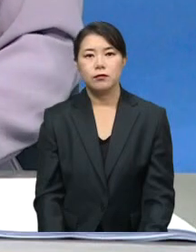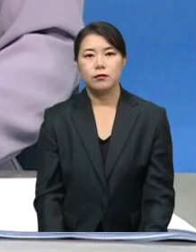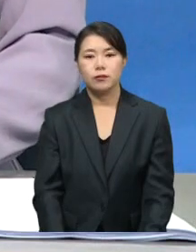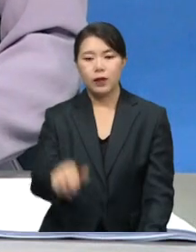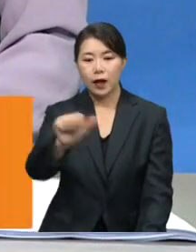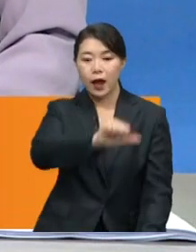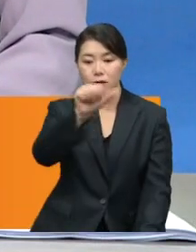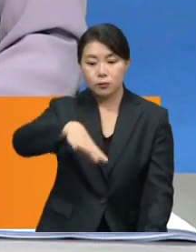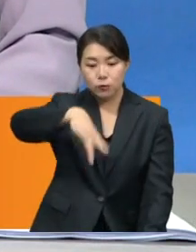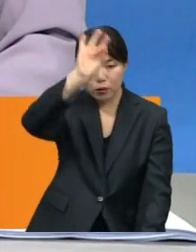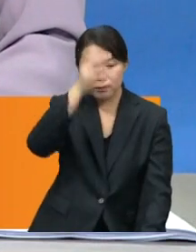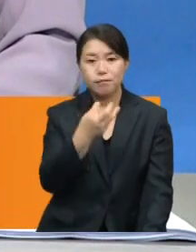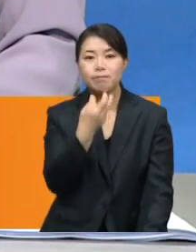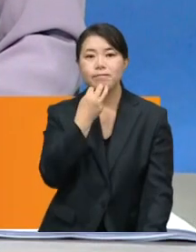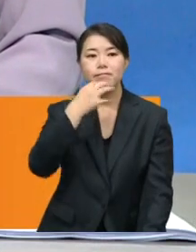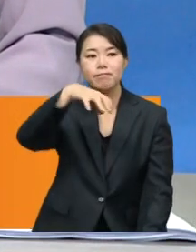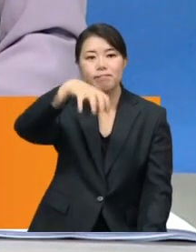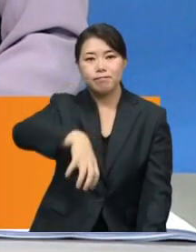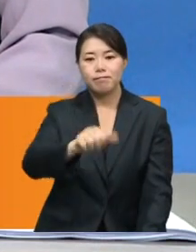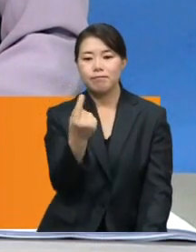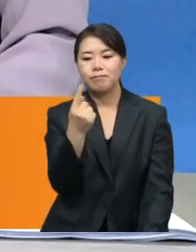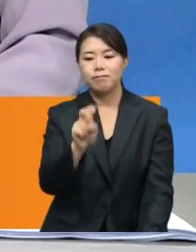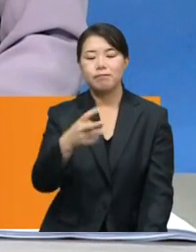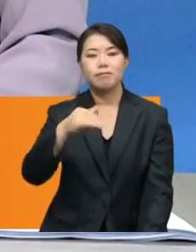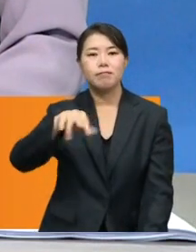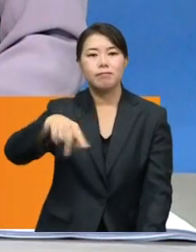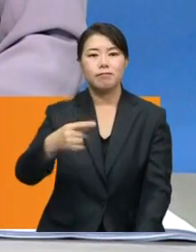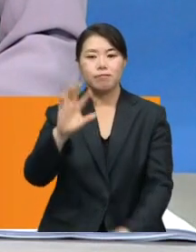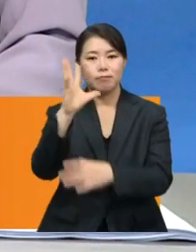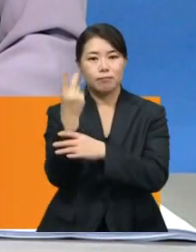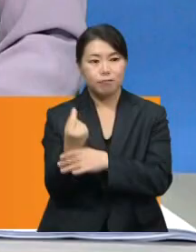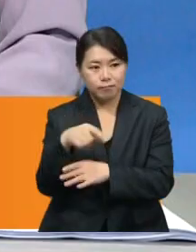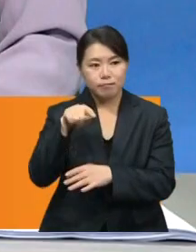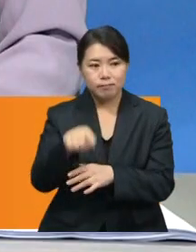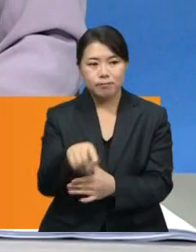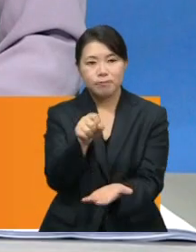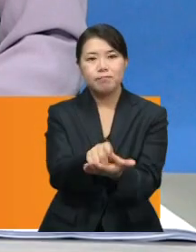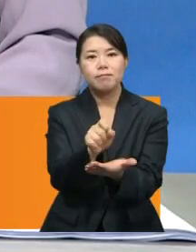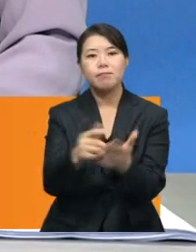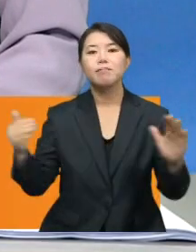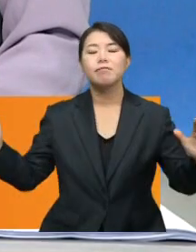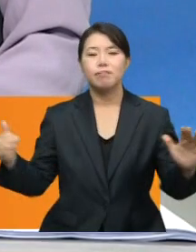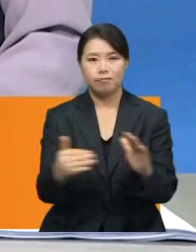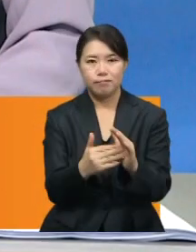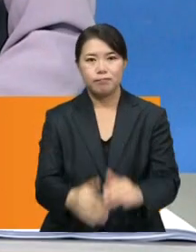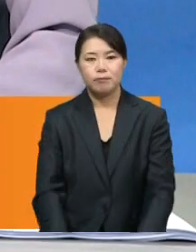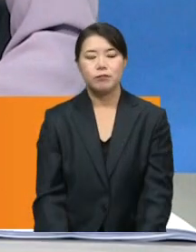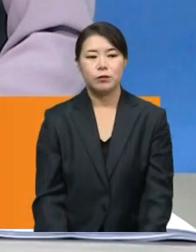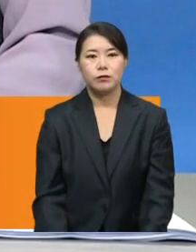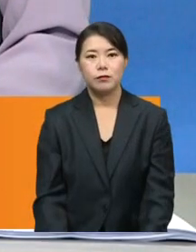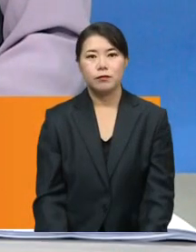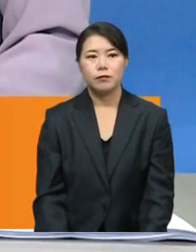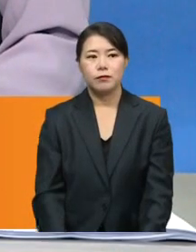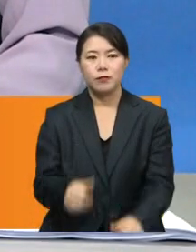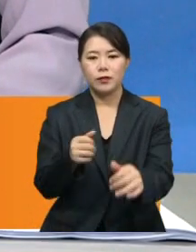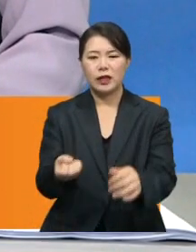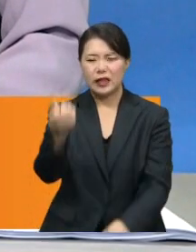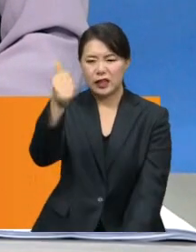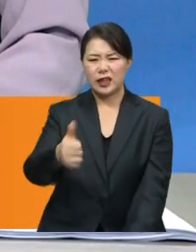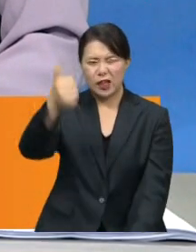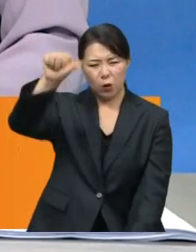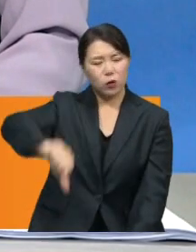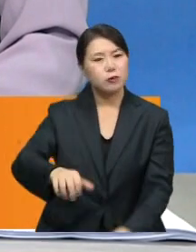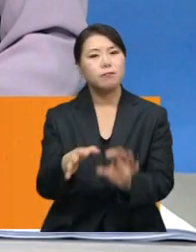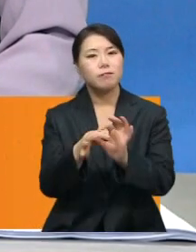아시아 최초로 서울에서 열린 홈리스 월드컵이 8일간의 일정을 마무리하고 폐막했습니다. 승패를 떠나 모두가